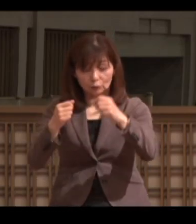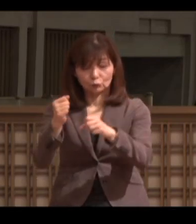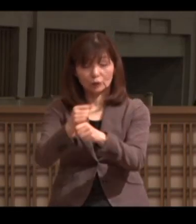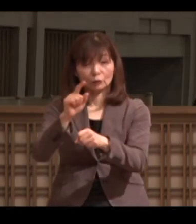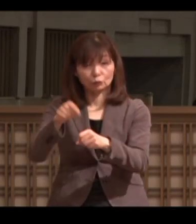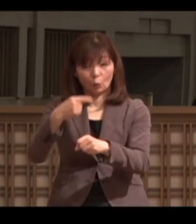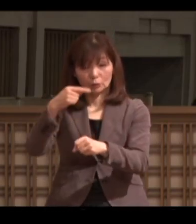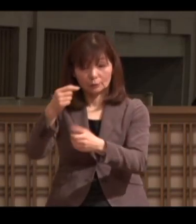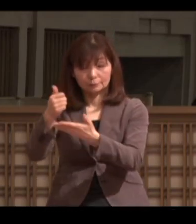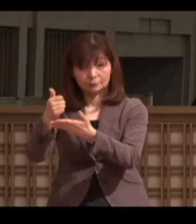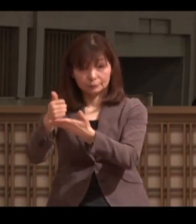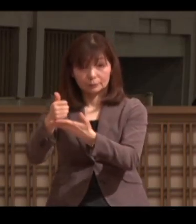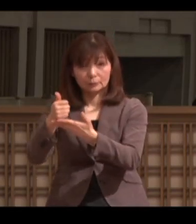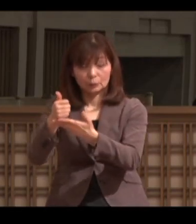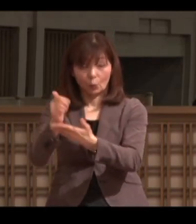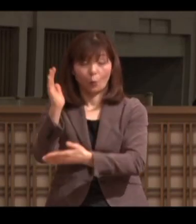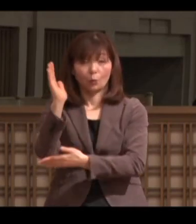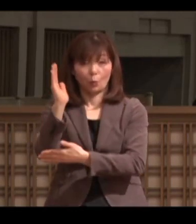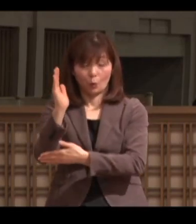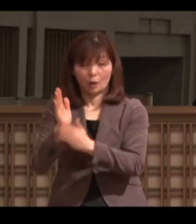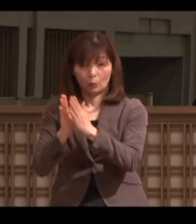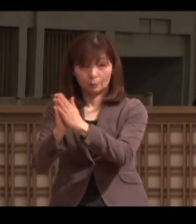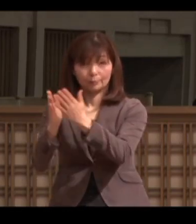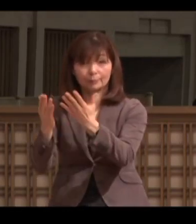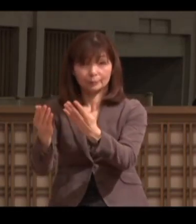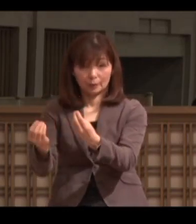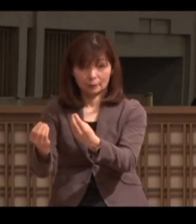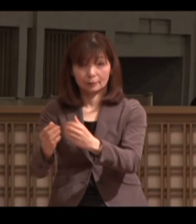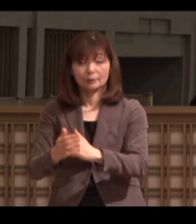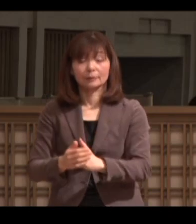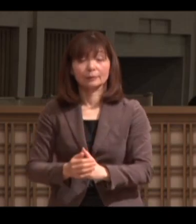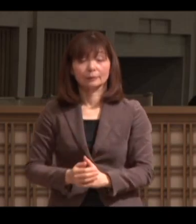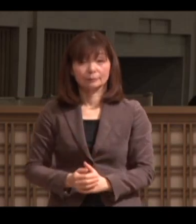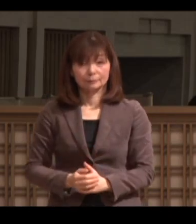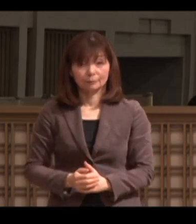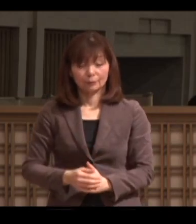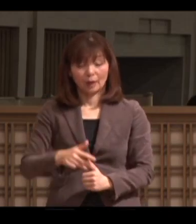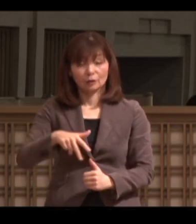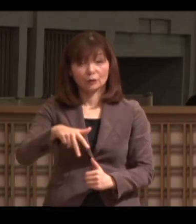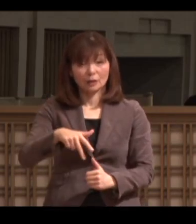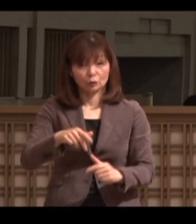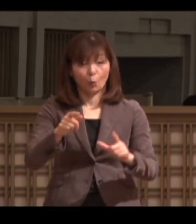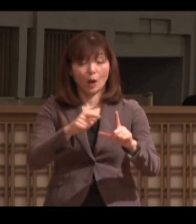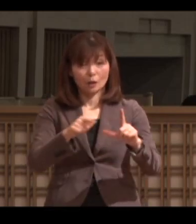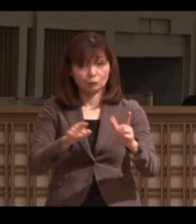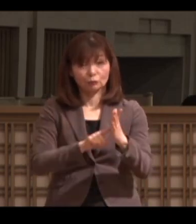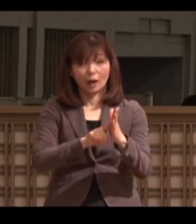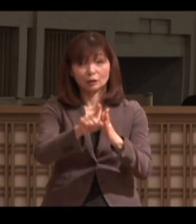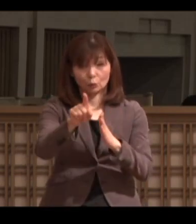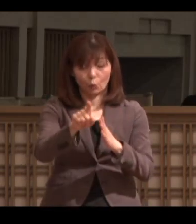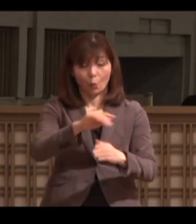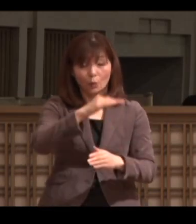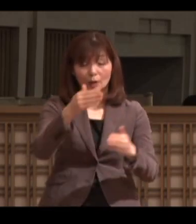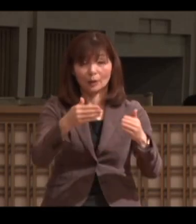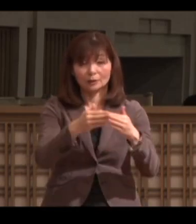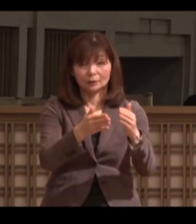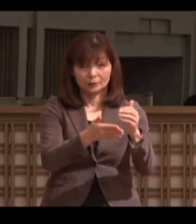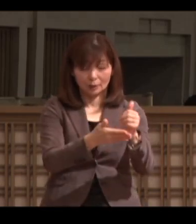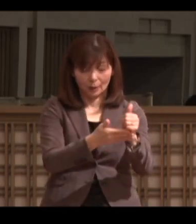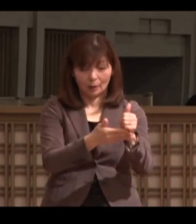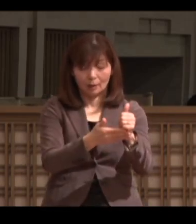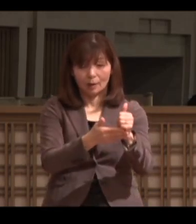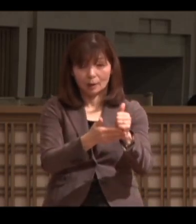ます基調講演をお願いいたしておますそしてえスタジオLの代表のえ山崎り様